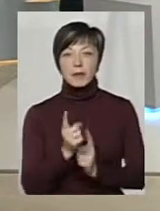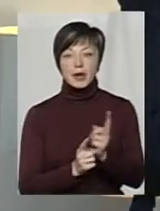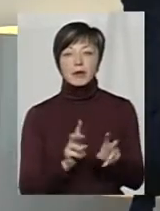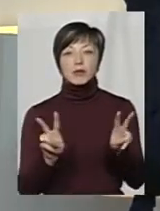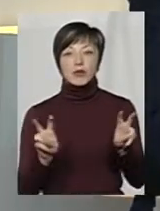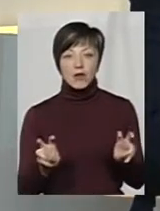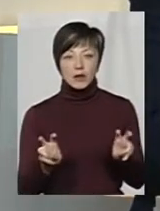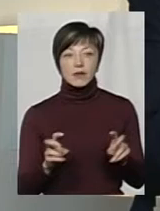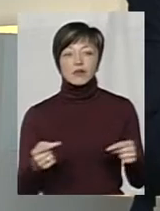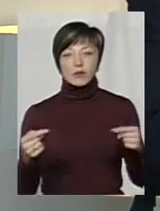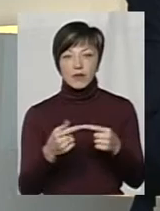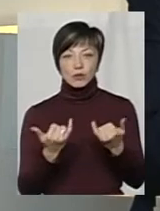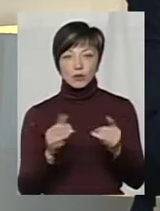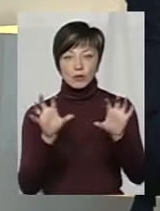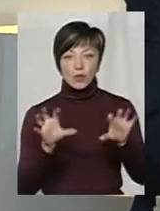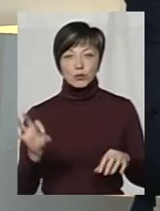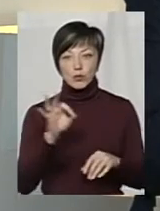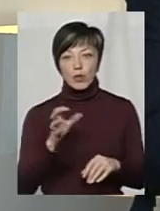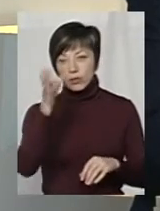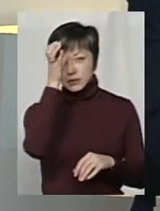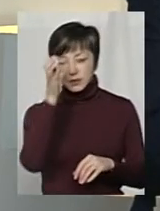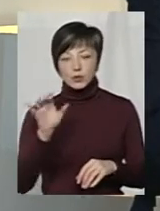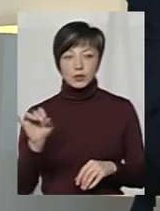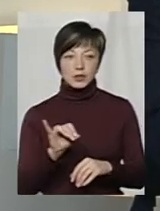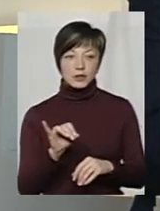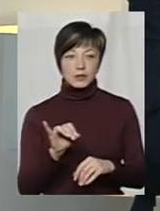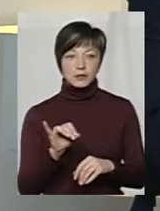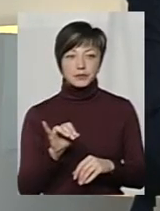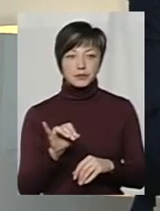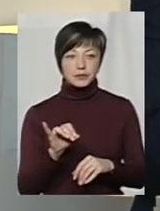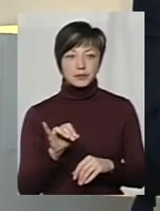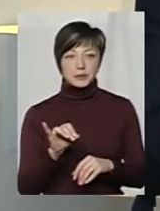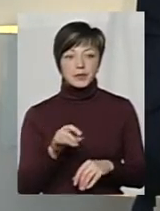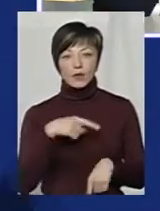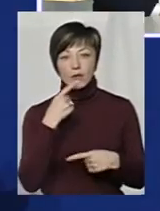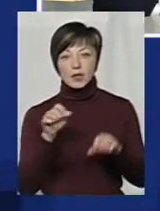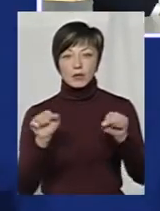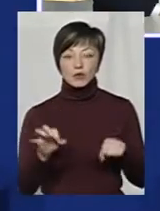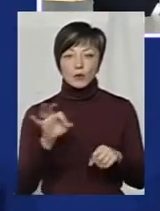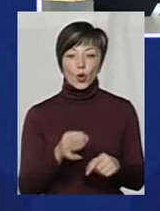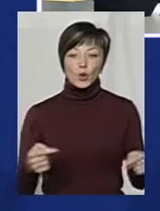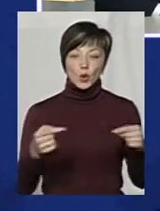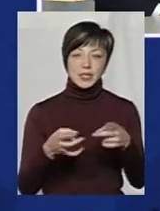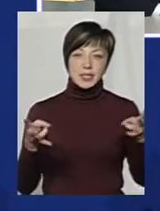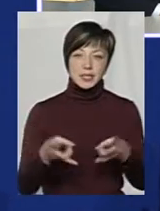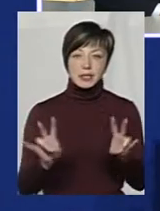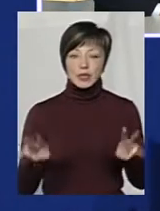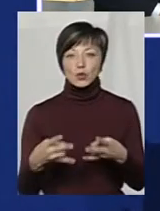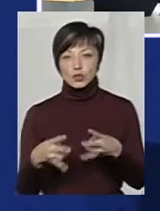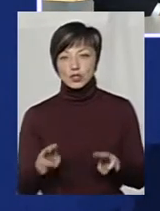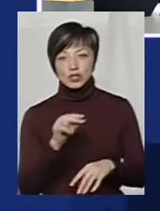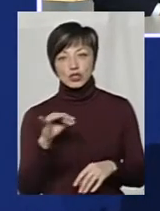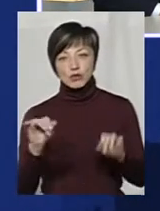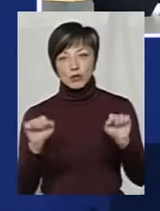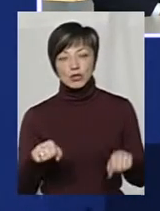перейменування. Воно відповідає сьогодні закону про освіту. І, ну, говорити можна про доцільність чи недоцільність. Чи